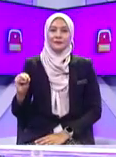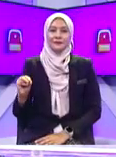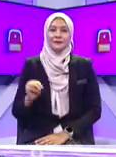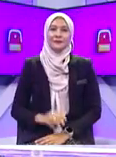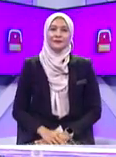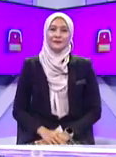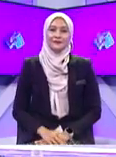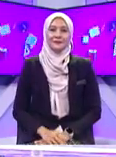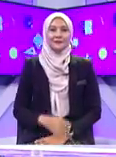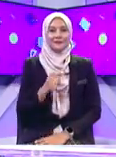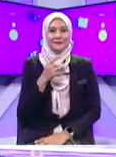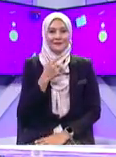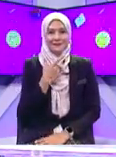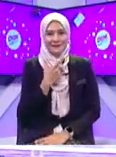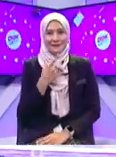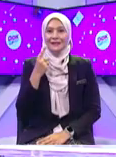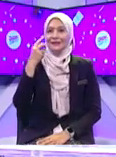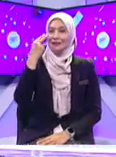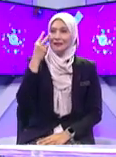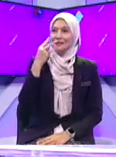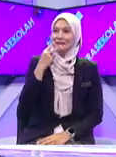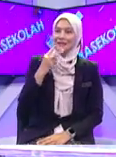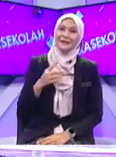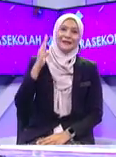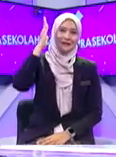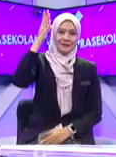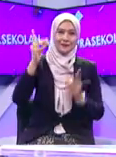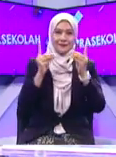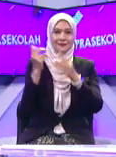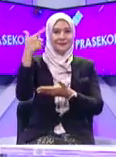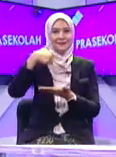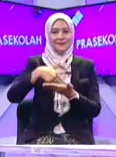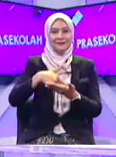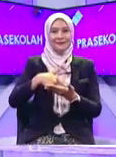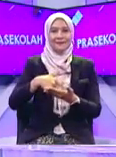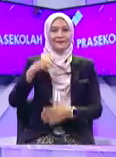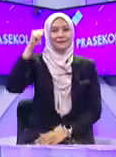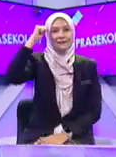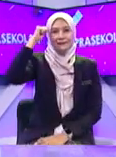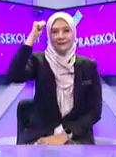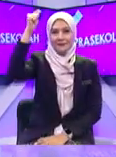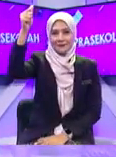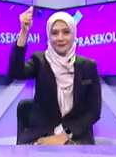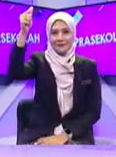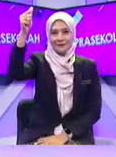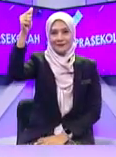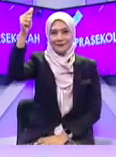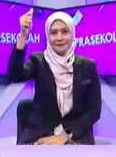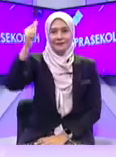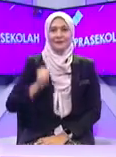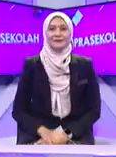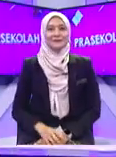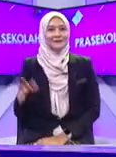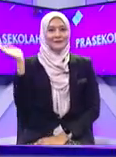kata senyum nampak gigi ada rezeki jumpa lagi Assalamualaikum warahmatullahi wabarakatuh bye